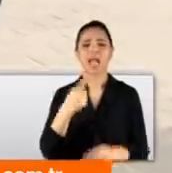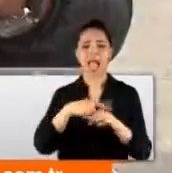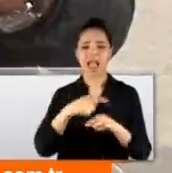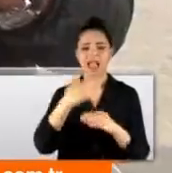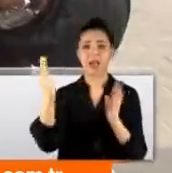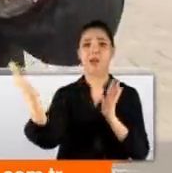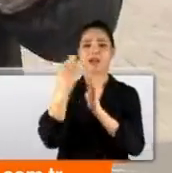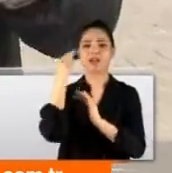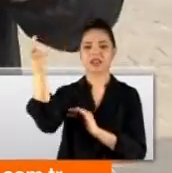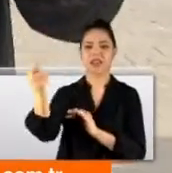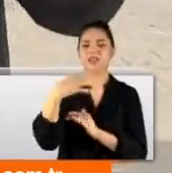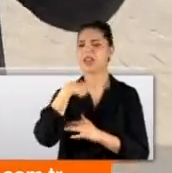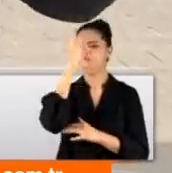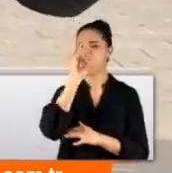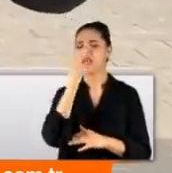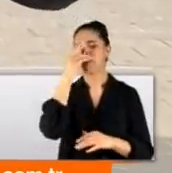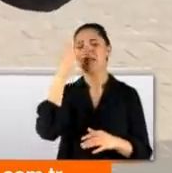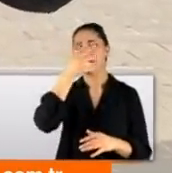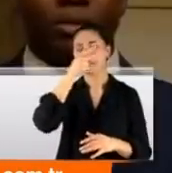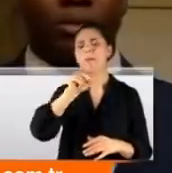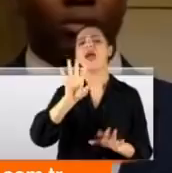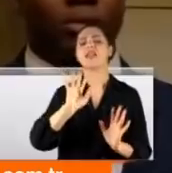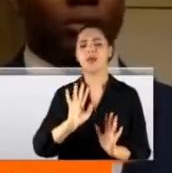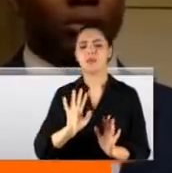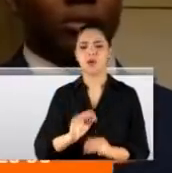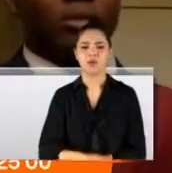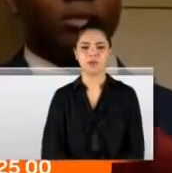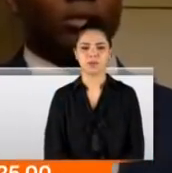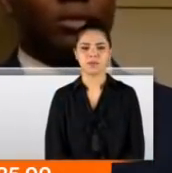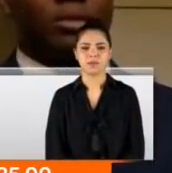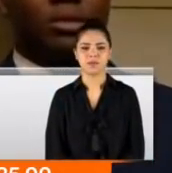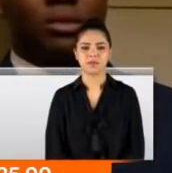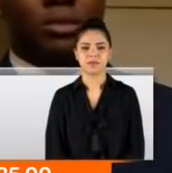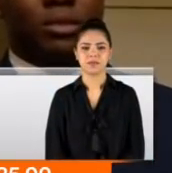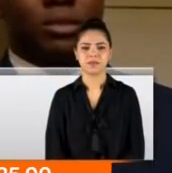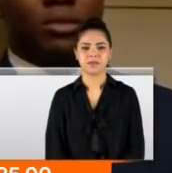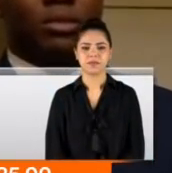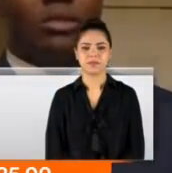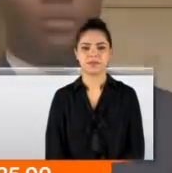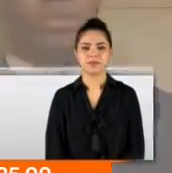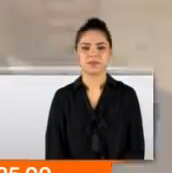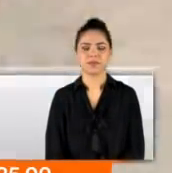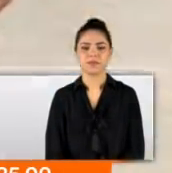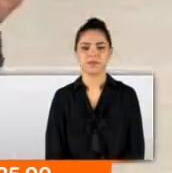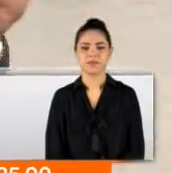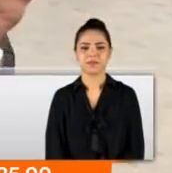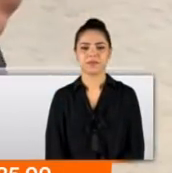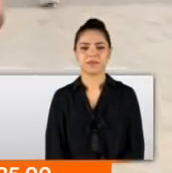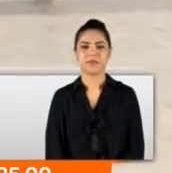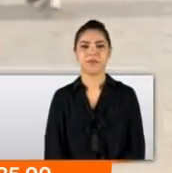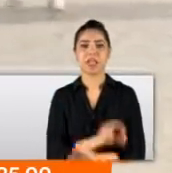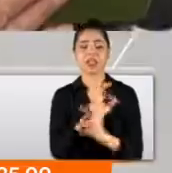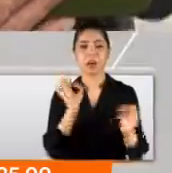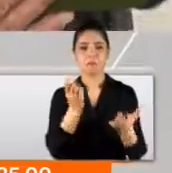karşıda kimseye benzetemedim ya. İbrahim Tatlıses olmasın? Aa evet, ben baktıkça oluyor da.